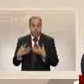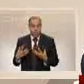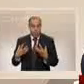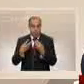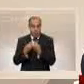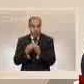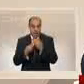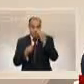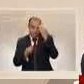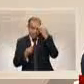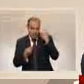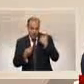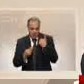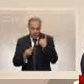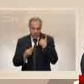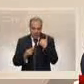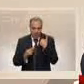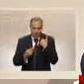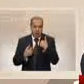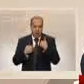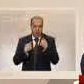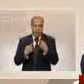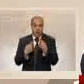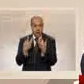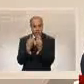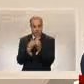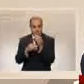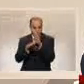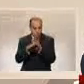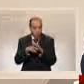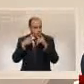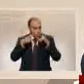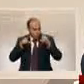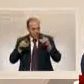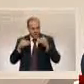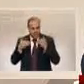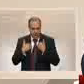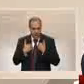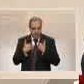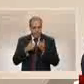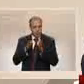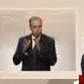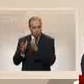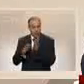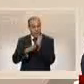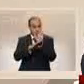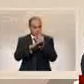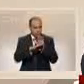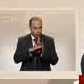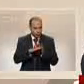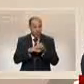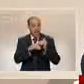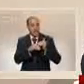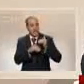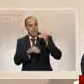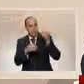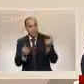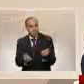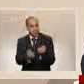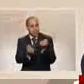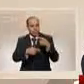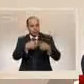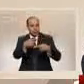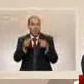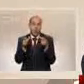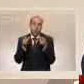اللي تعرفت بها باش نكون ضامن للحقوق والحريات من جهه ودافع لعجله التنميه وحسن سير